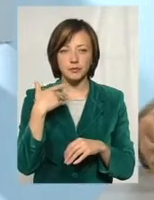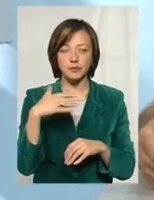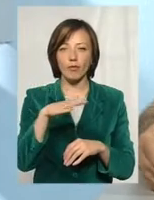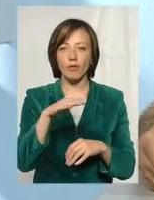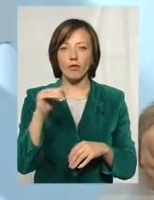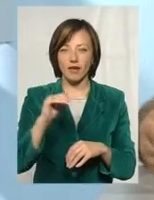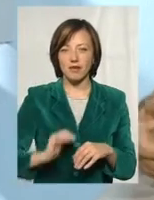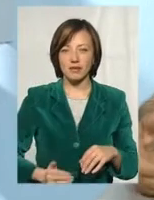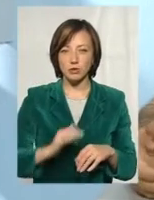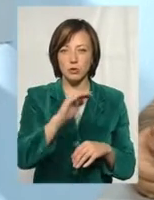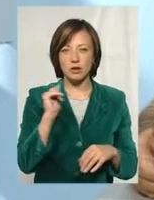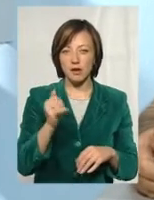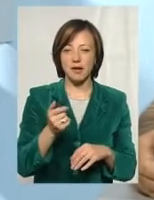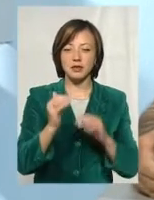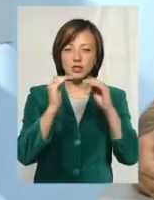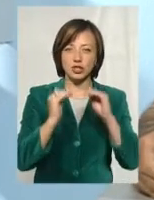орендар допустив